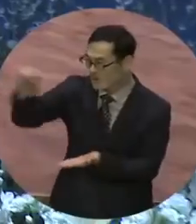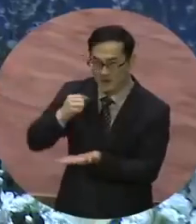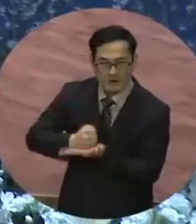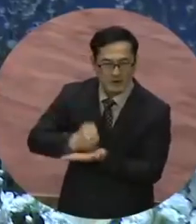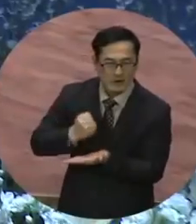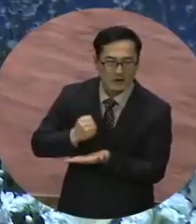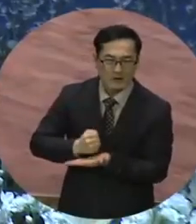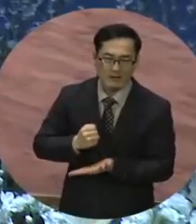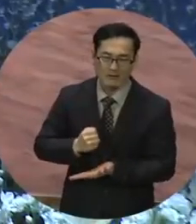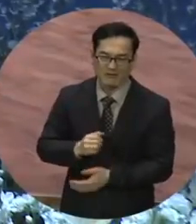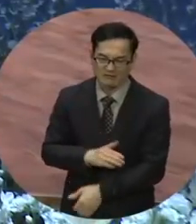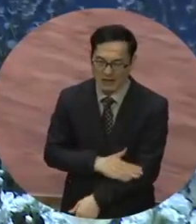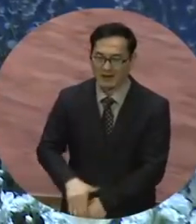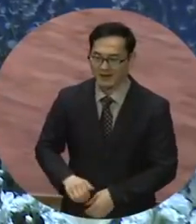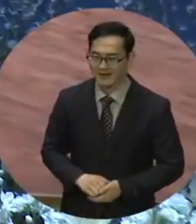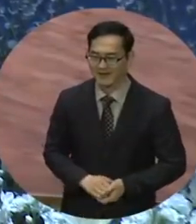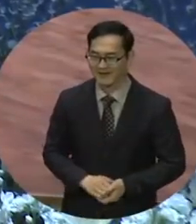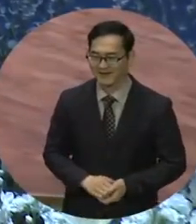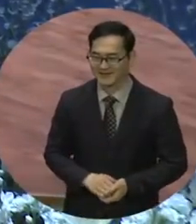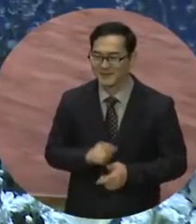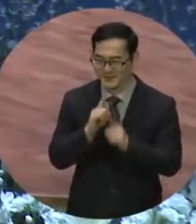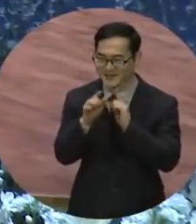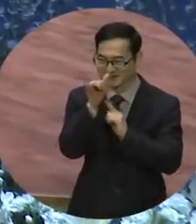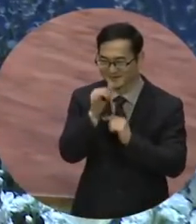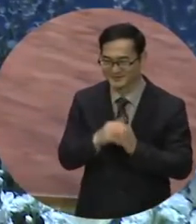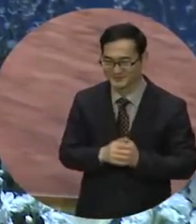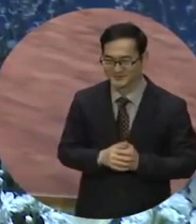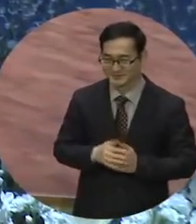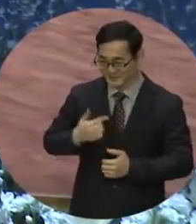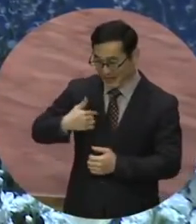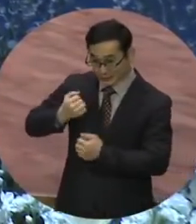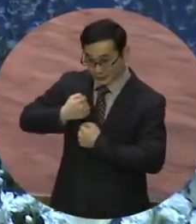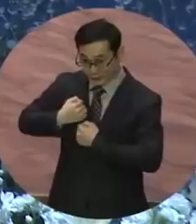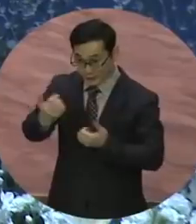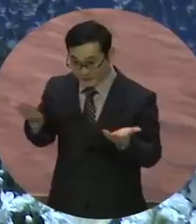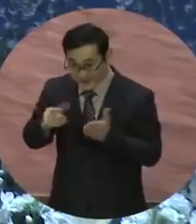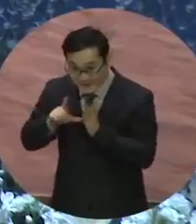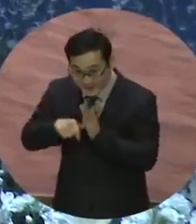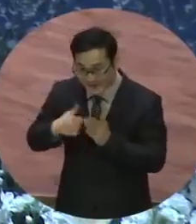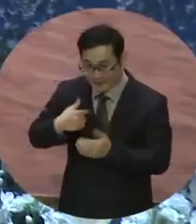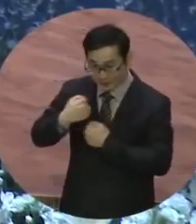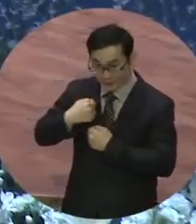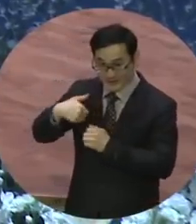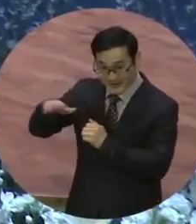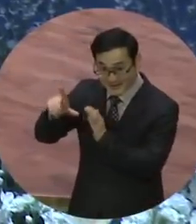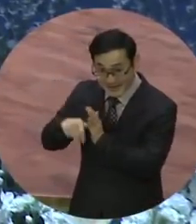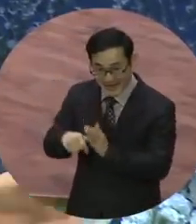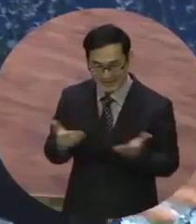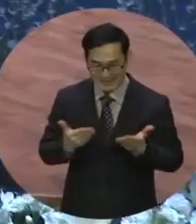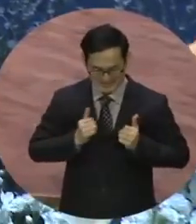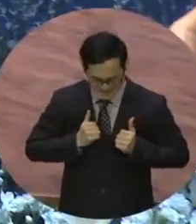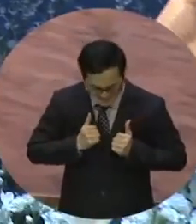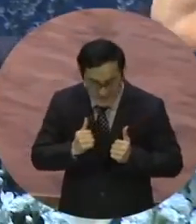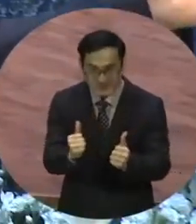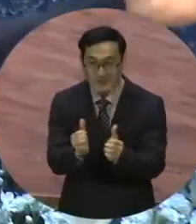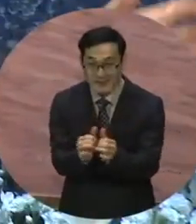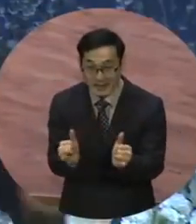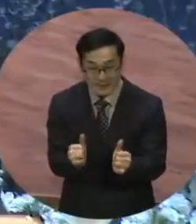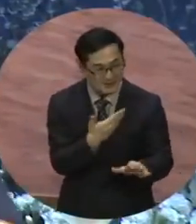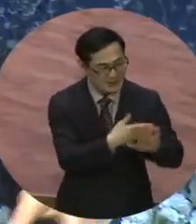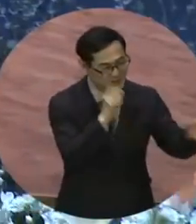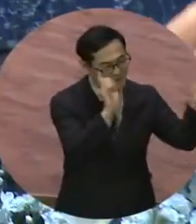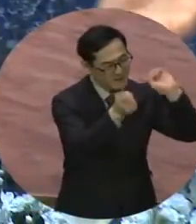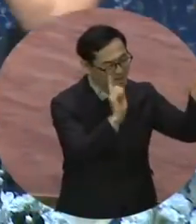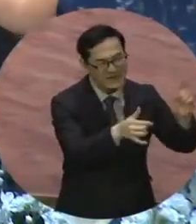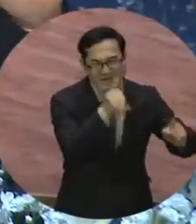봐요. 제가 이 군대에서 보니까요, 자기 일에 충실하는 사람은요, 남이 뭐 농땡이를